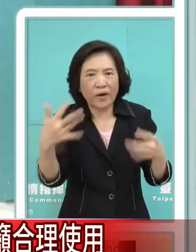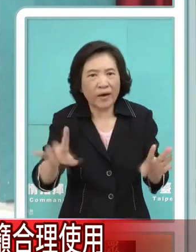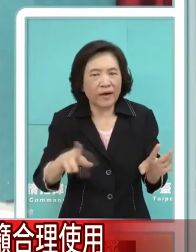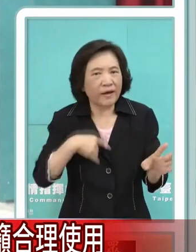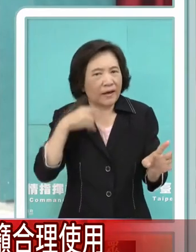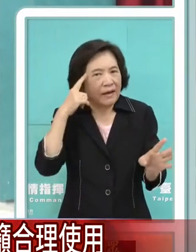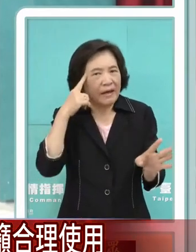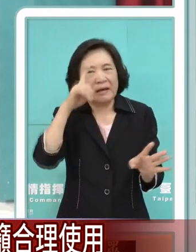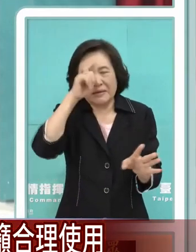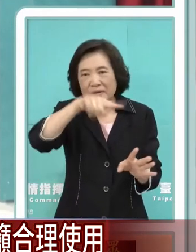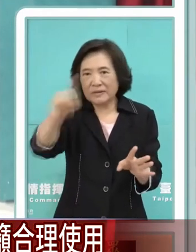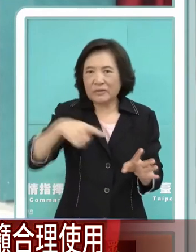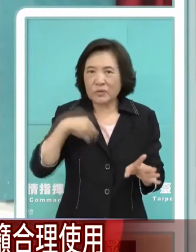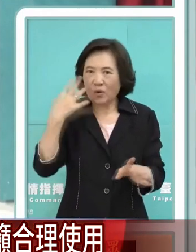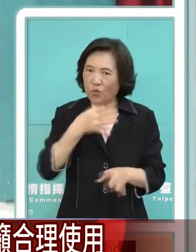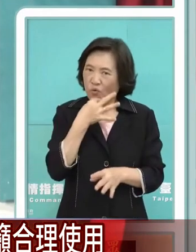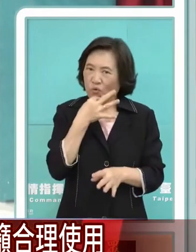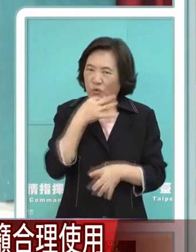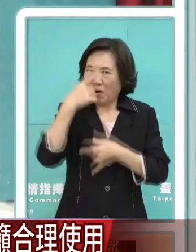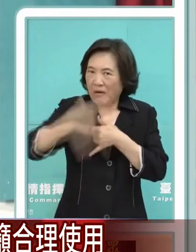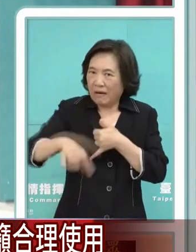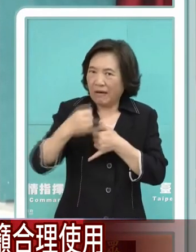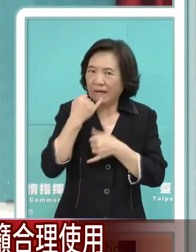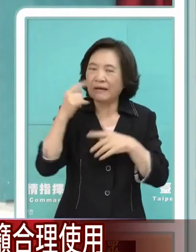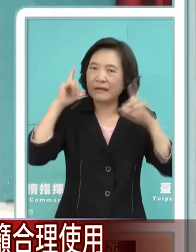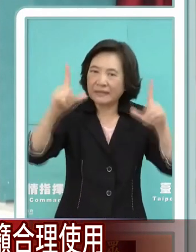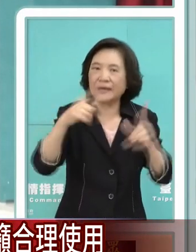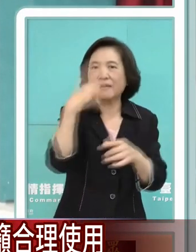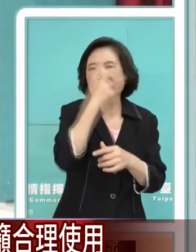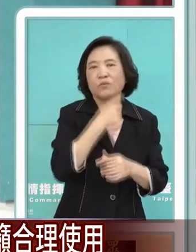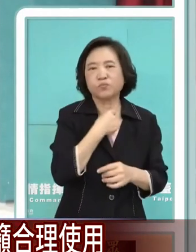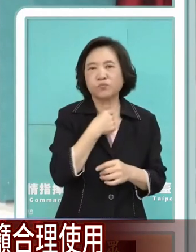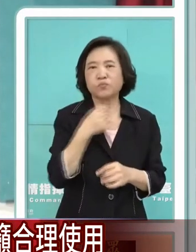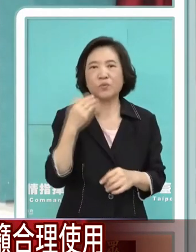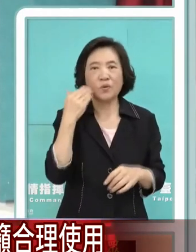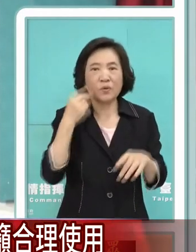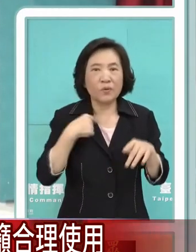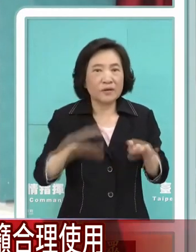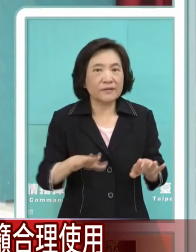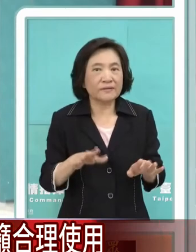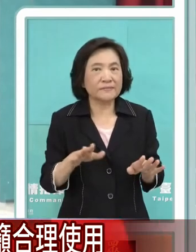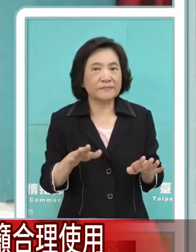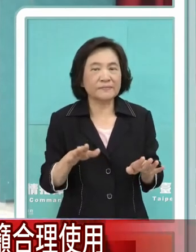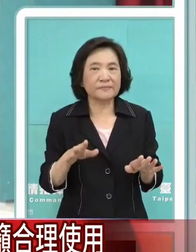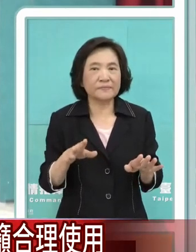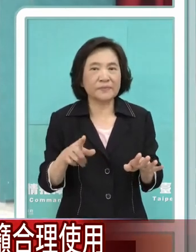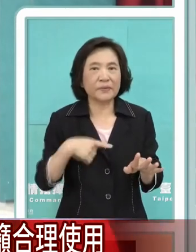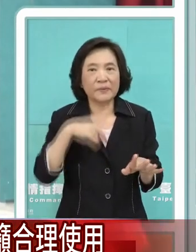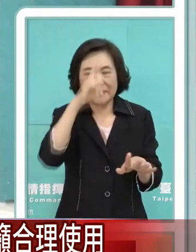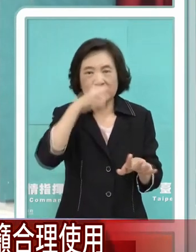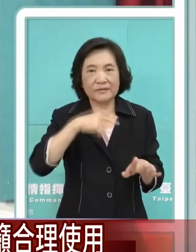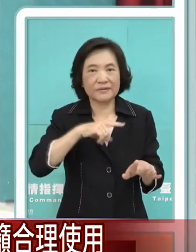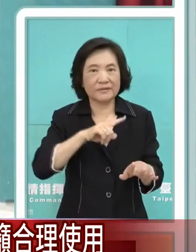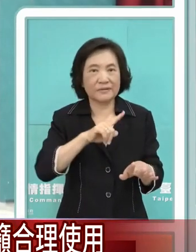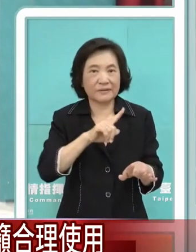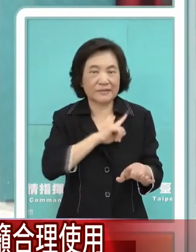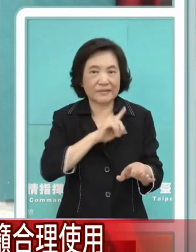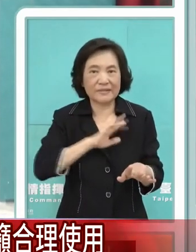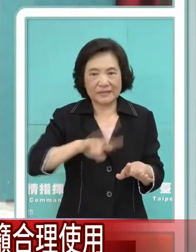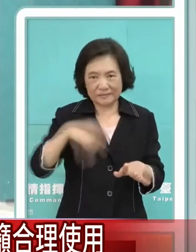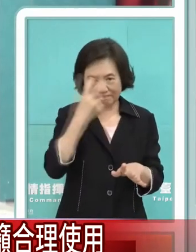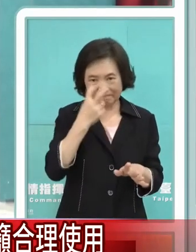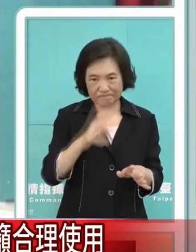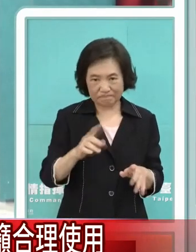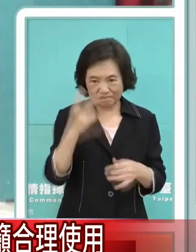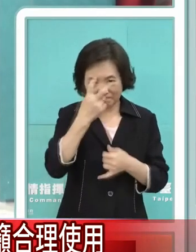你来出来筛检。那但是如果你真的很忧虑的话，我们目前为止还是希望大家能够先自我监测，但